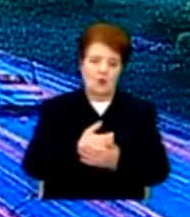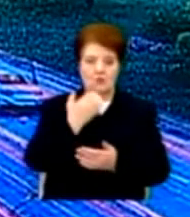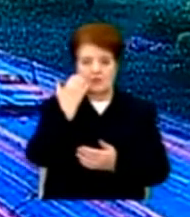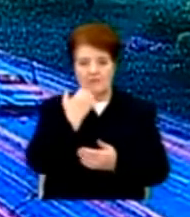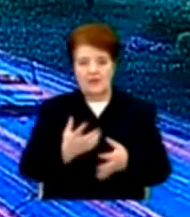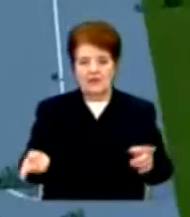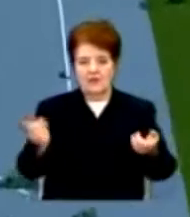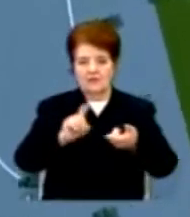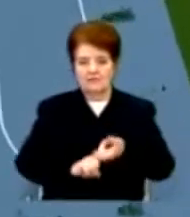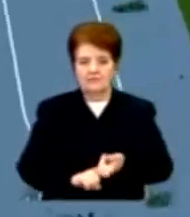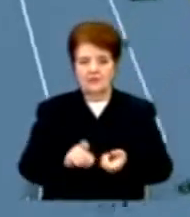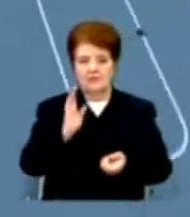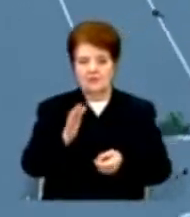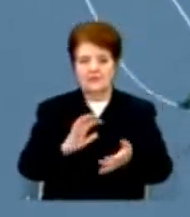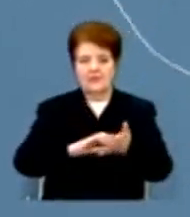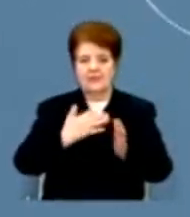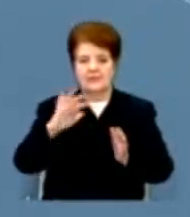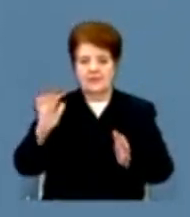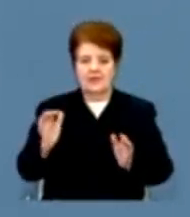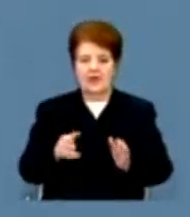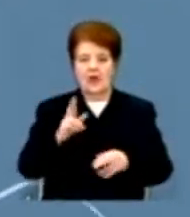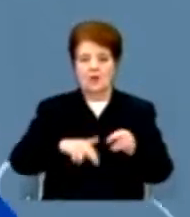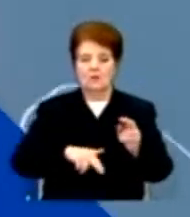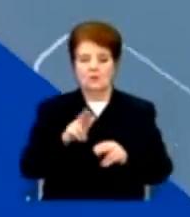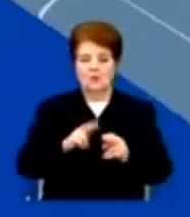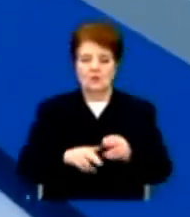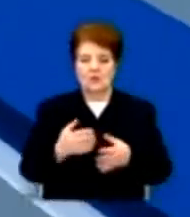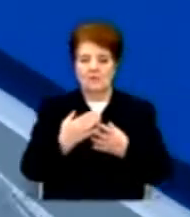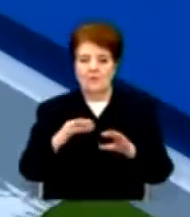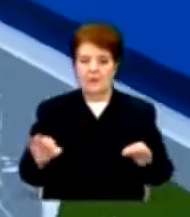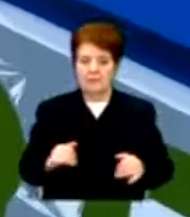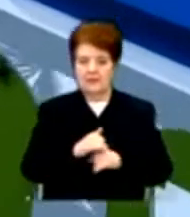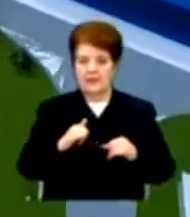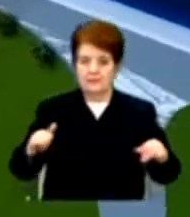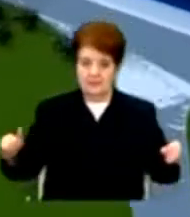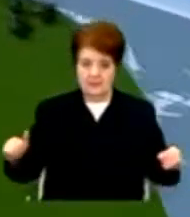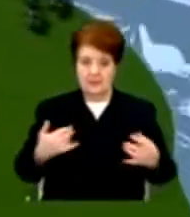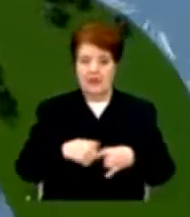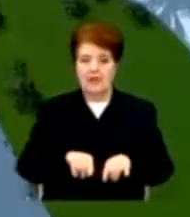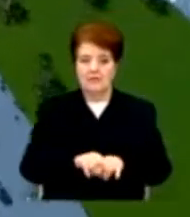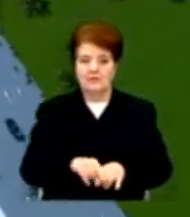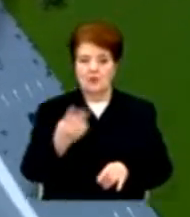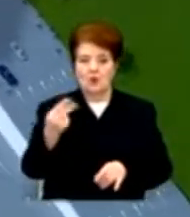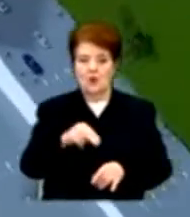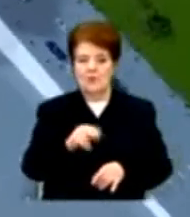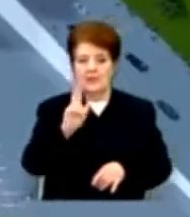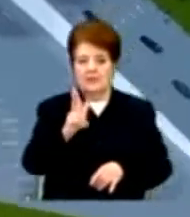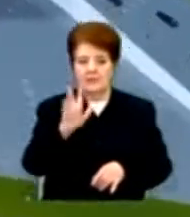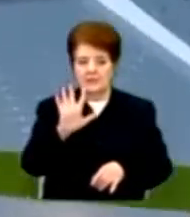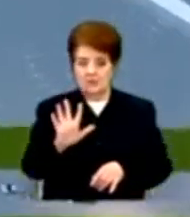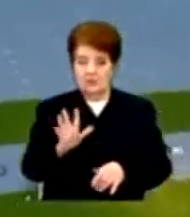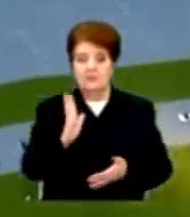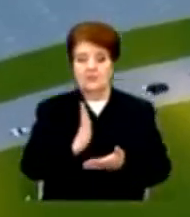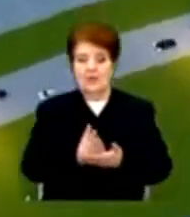fi unite printr-o pasarelă de sticlă. Construcția viitorului complex va permite și extinderea lui, astfel încât până în 2035 să